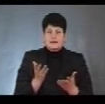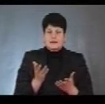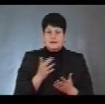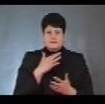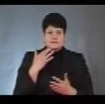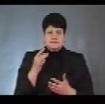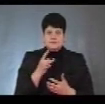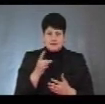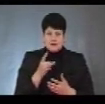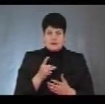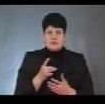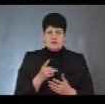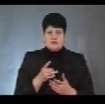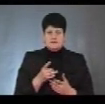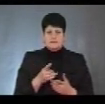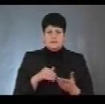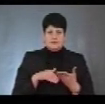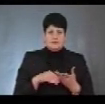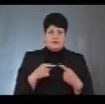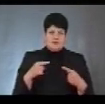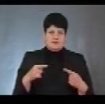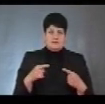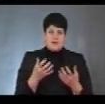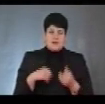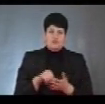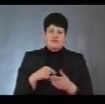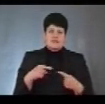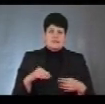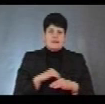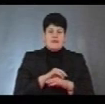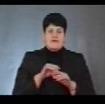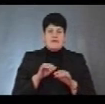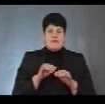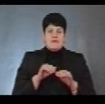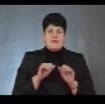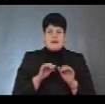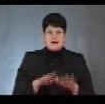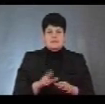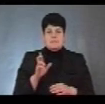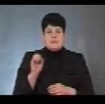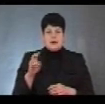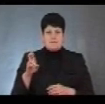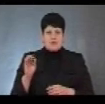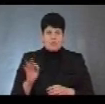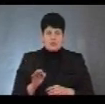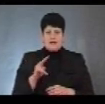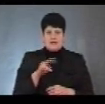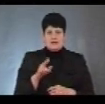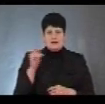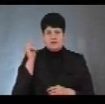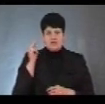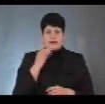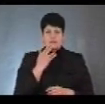неодноразово долучалася до різних акцій, проєктів Бебіко. Відвідує четверту школу, Ліда навчається, Ліда вивчає мови